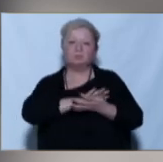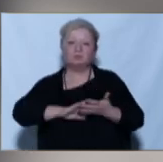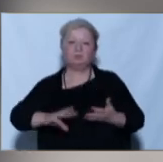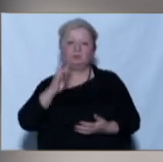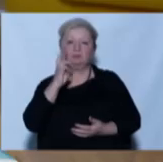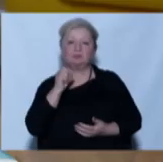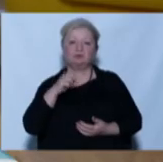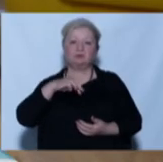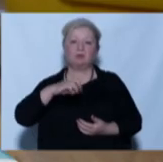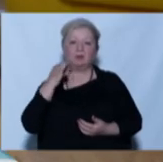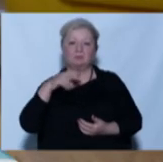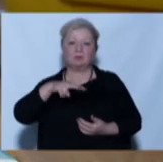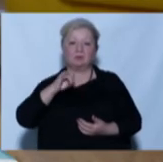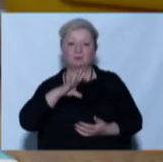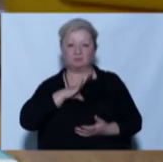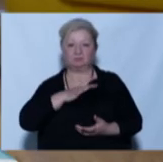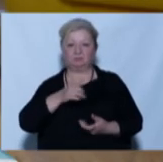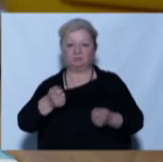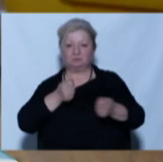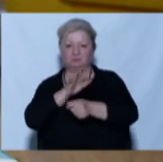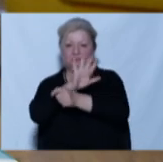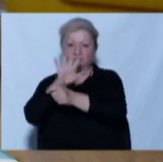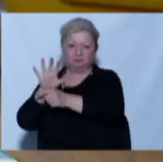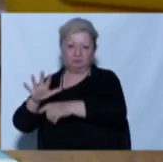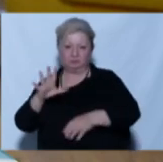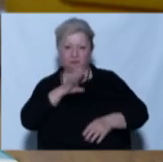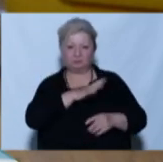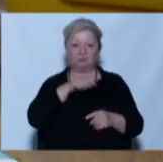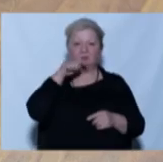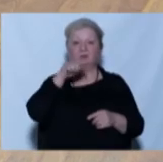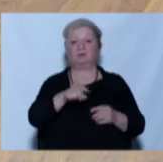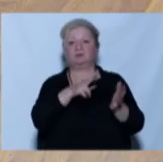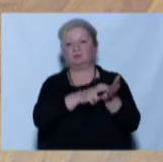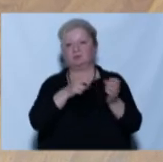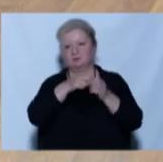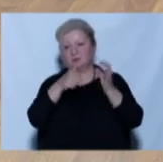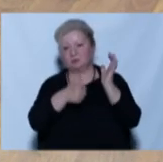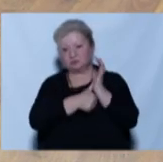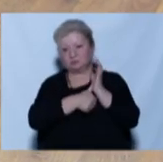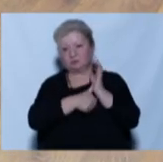ხელმძღვანელობდა, ერთიანობაში მოიცავს ძალიან დიდ პერიოდს 1816-დან